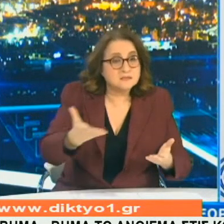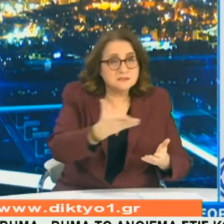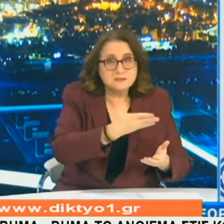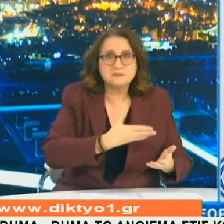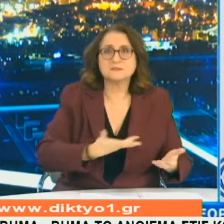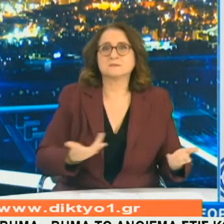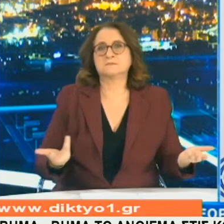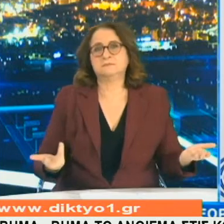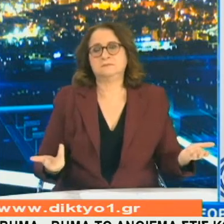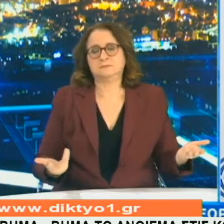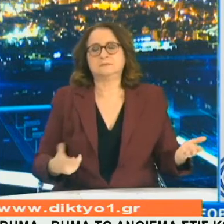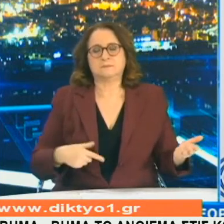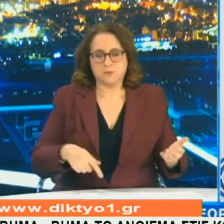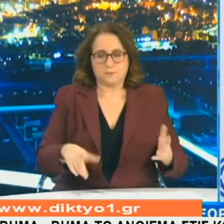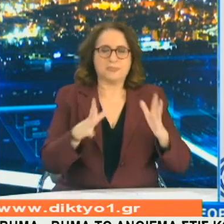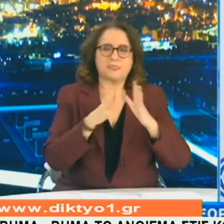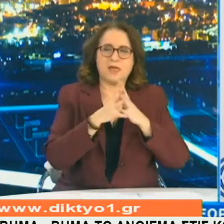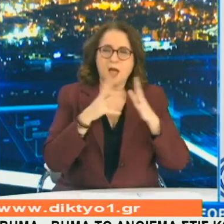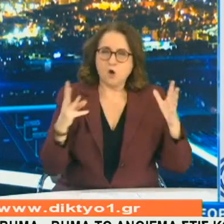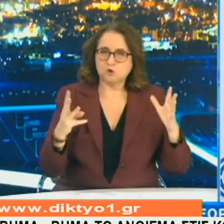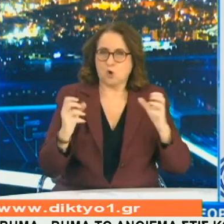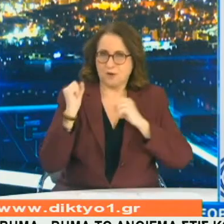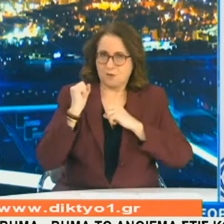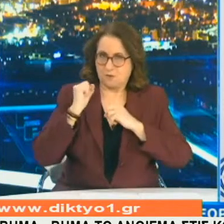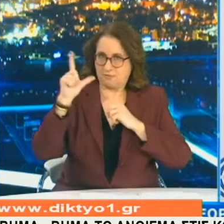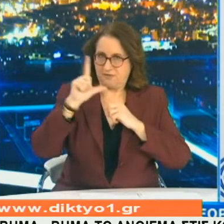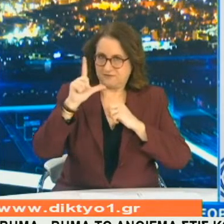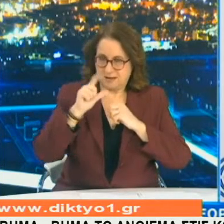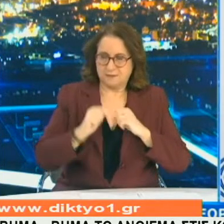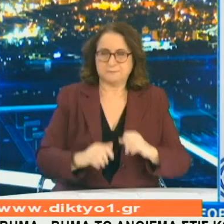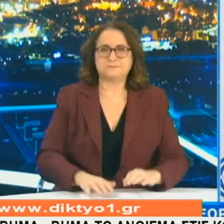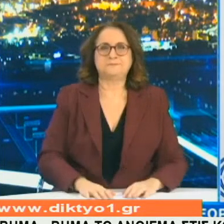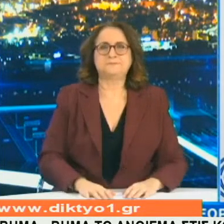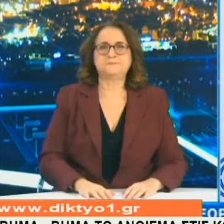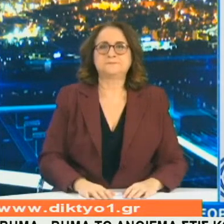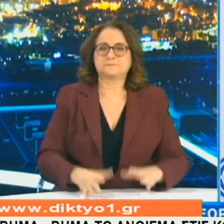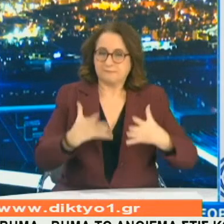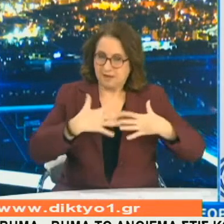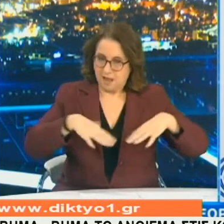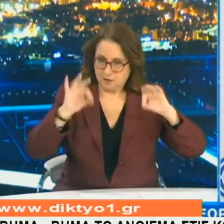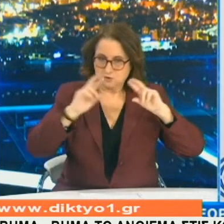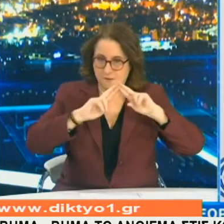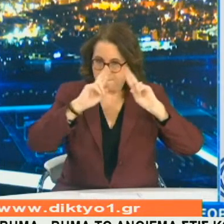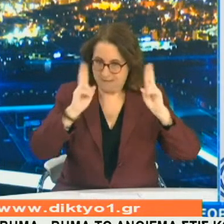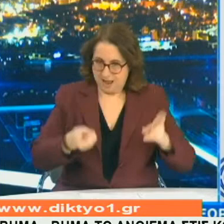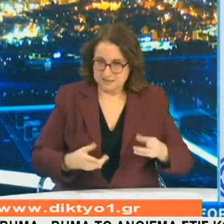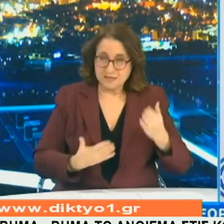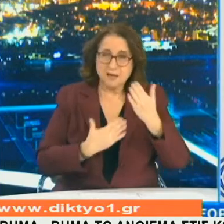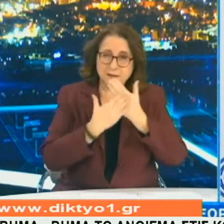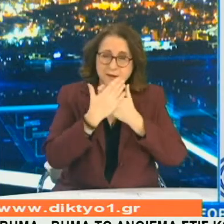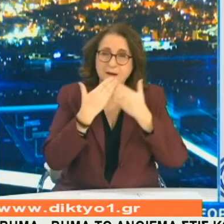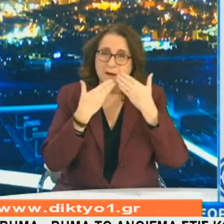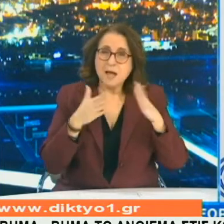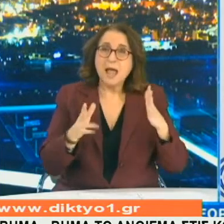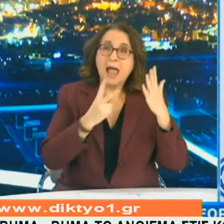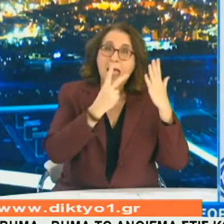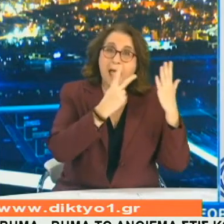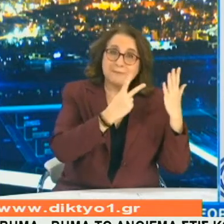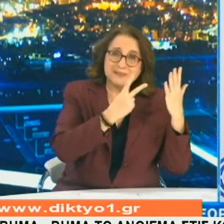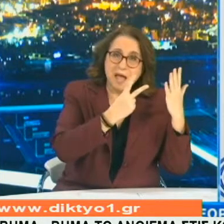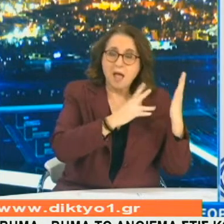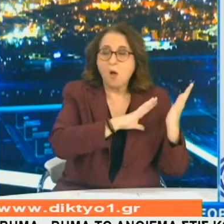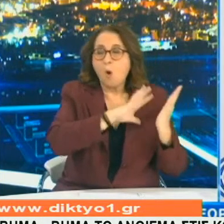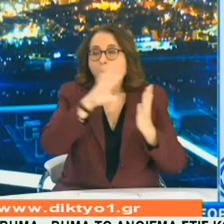Από τη Δευτέρα λοιπόν 18 Ιανουαρίου ξεκινά τα καταστήματα με προαιρετικό ωράριο λειτουργίας από τις 7 το πρωί έως 8 το